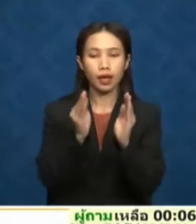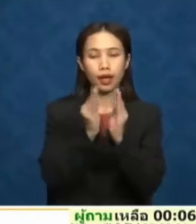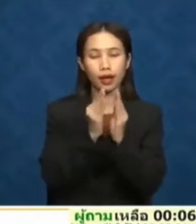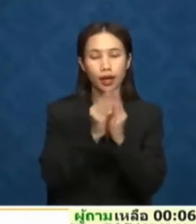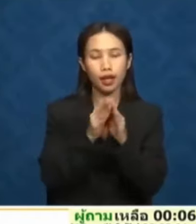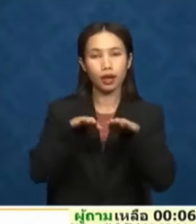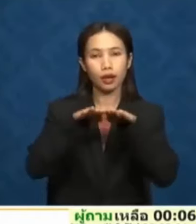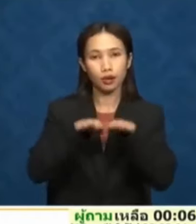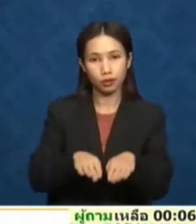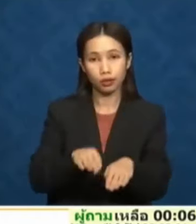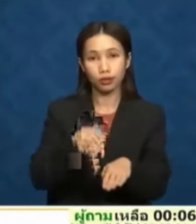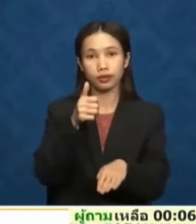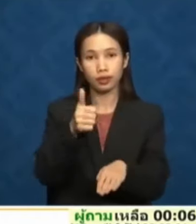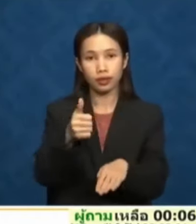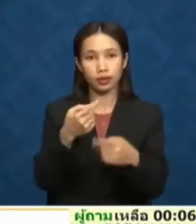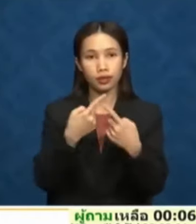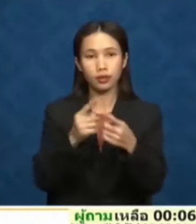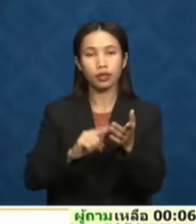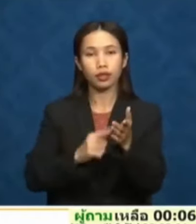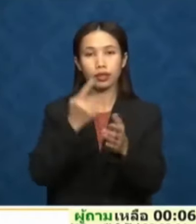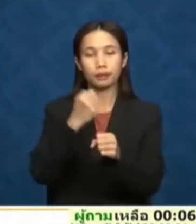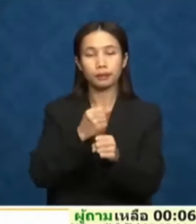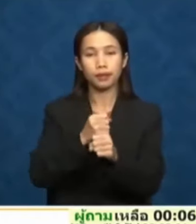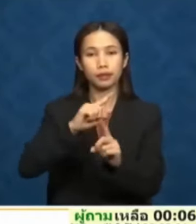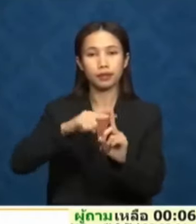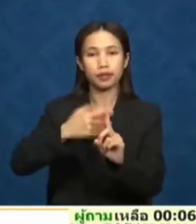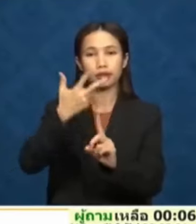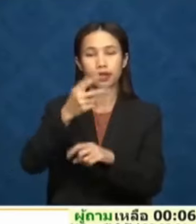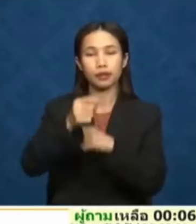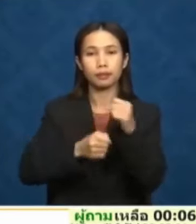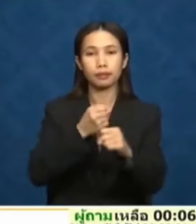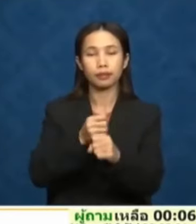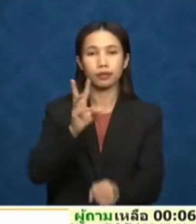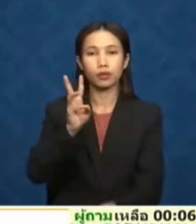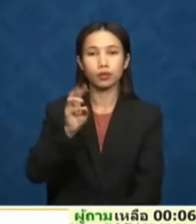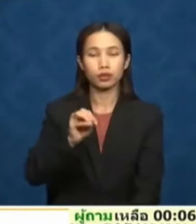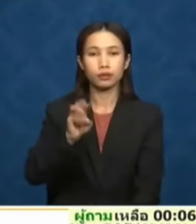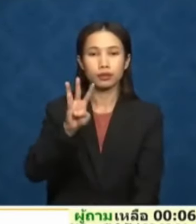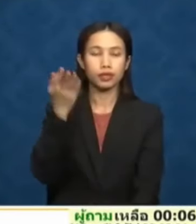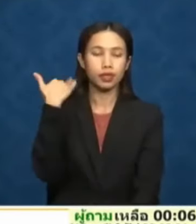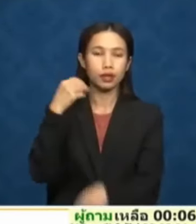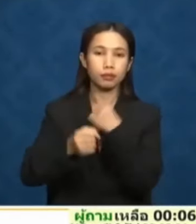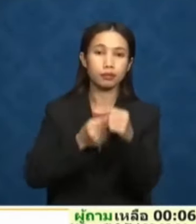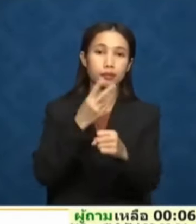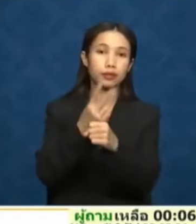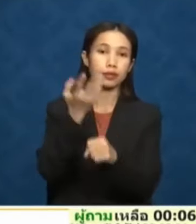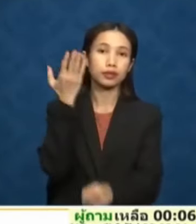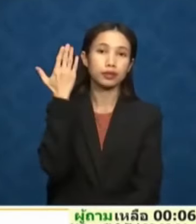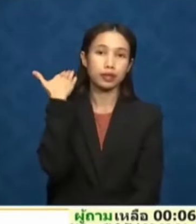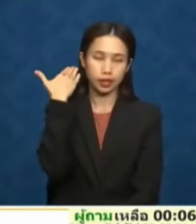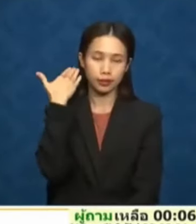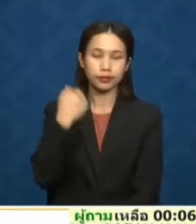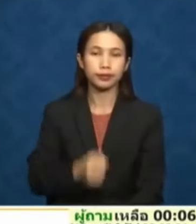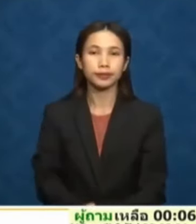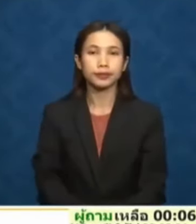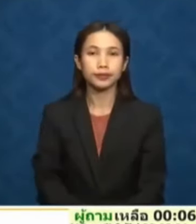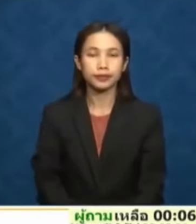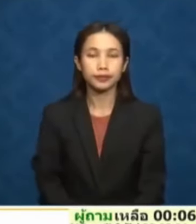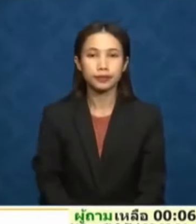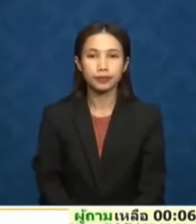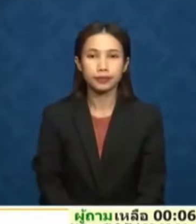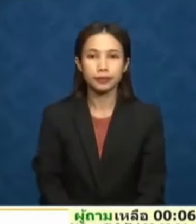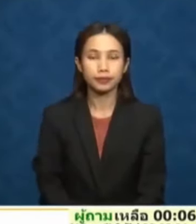อันนี้คือสิ่งที่เริ่มทำเมื่อเดือนมีนาคมปี 264เมื่อ 2ปีที่แล้วอันนี้คือเงื่อนไขนะ